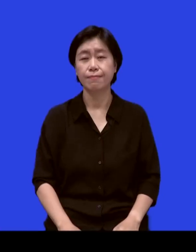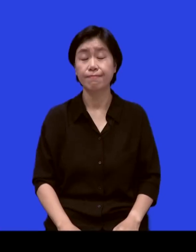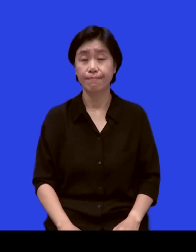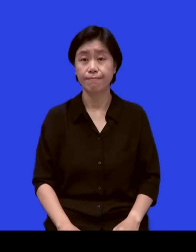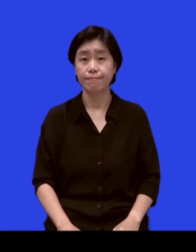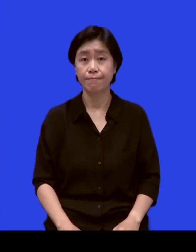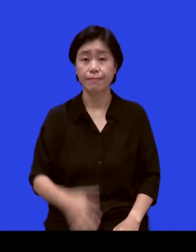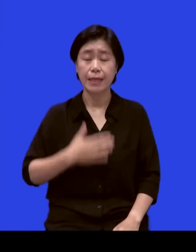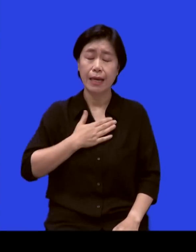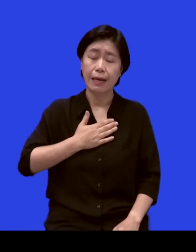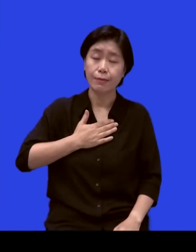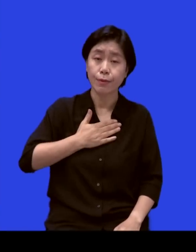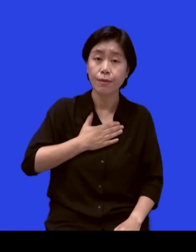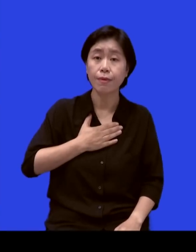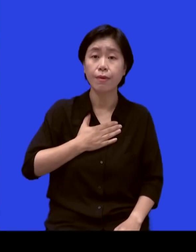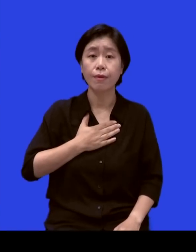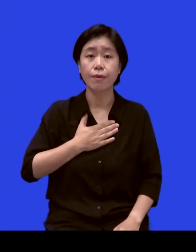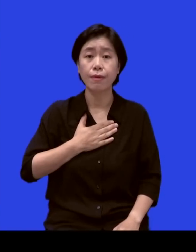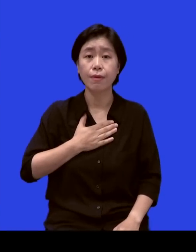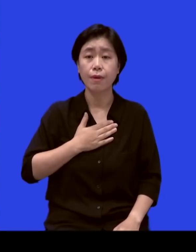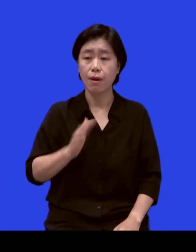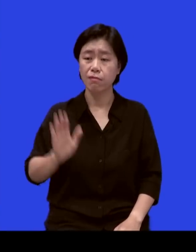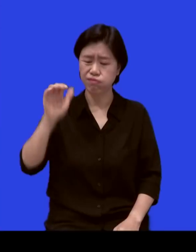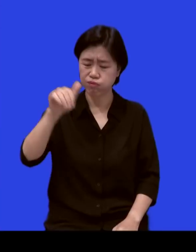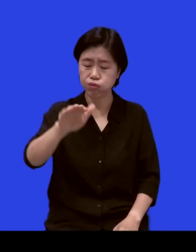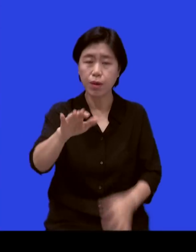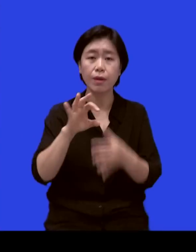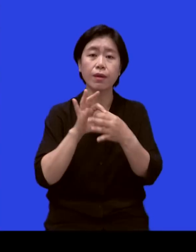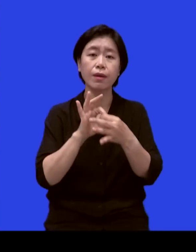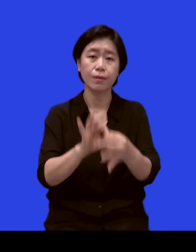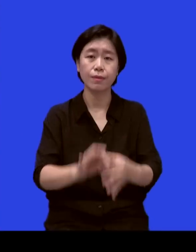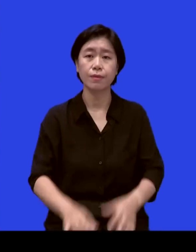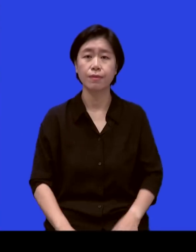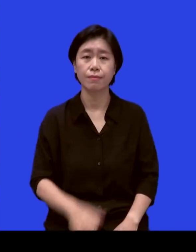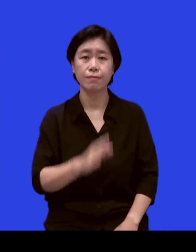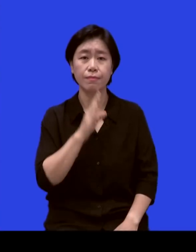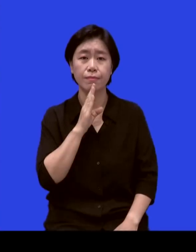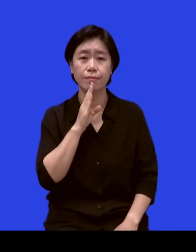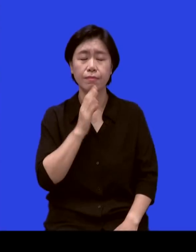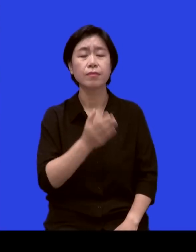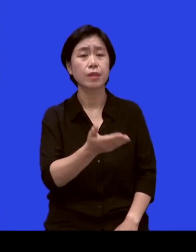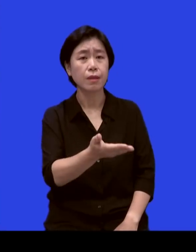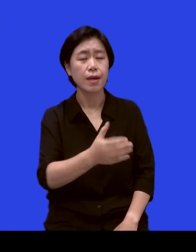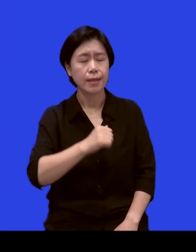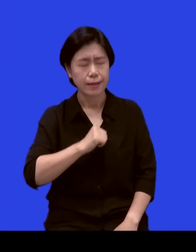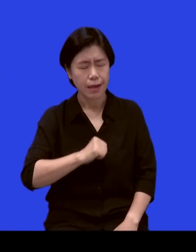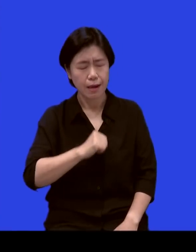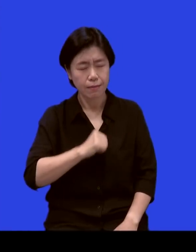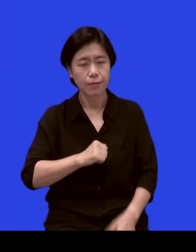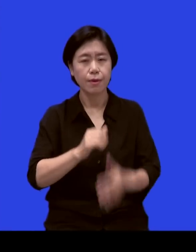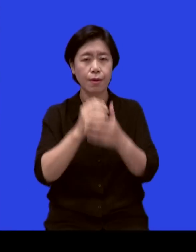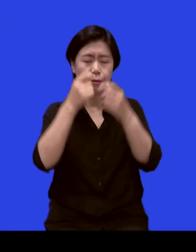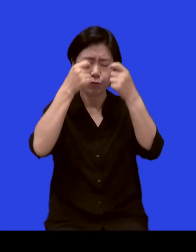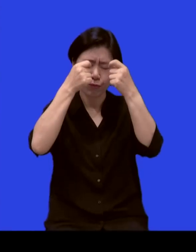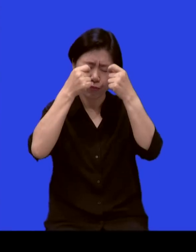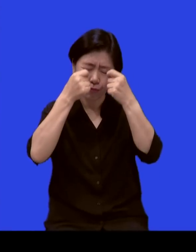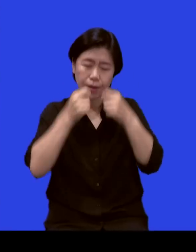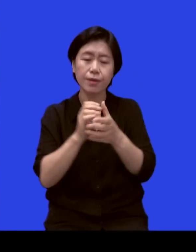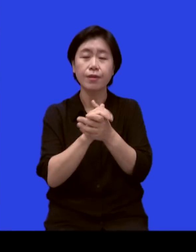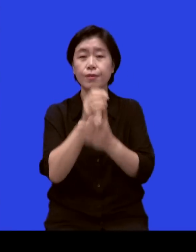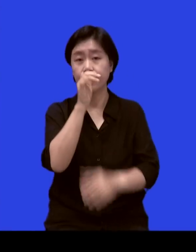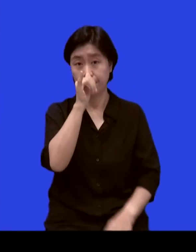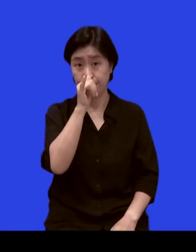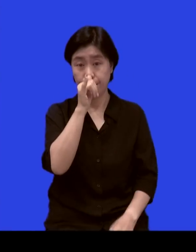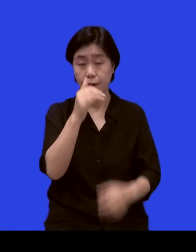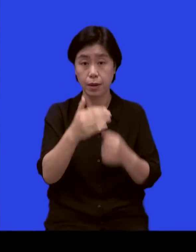이 감정이 막 저도 막 아니, 너무 충분히 요동치니까 이해가 됩니다. 네. 그래서 진짜 그래도 참으시고 그 눈물의 기도를 통해서 진짜